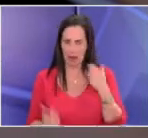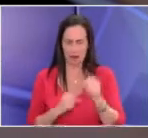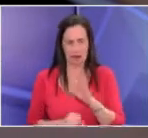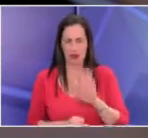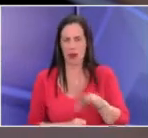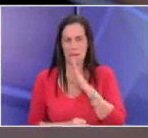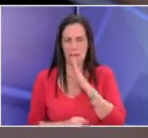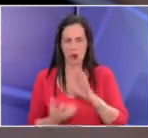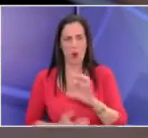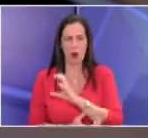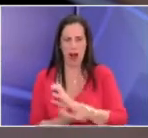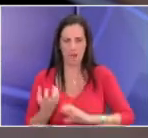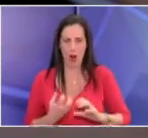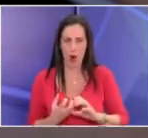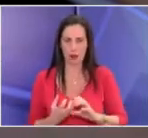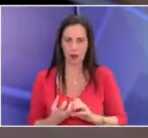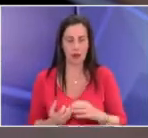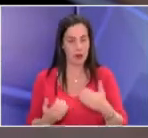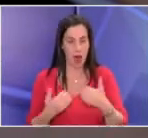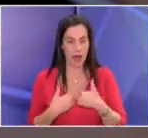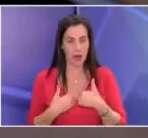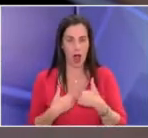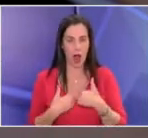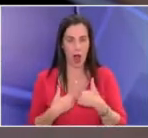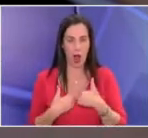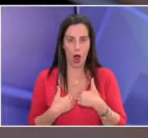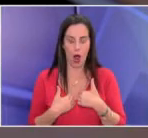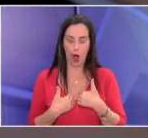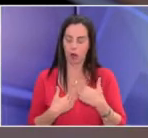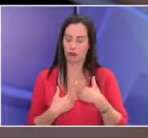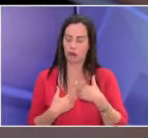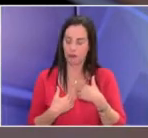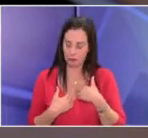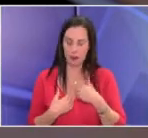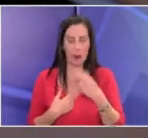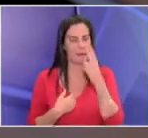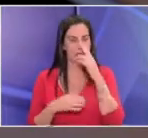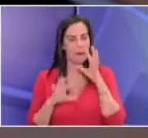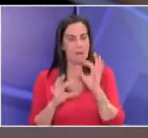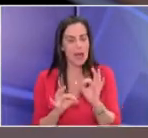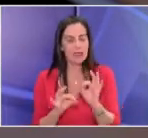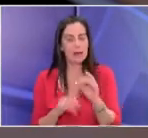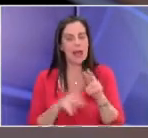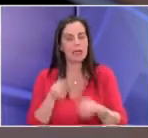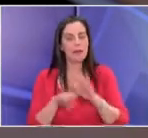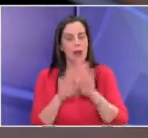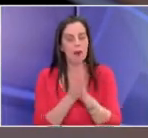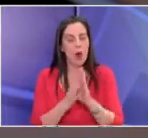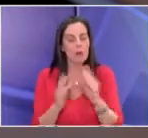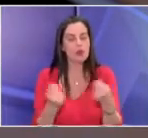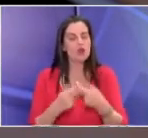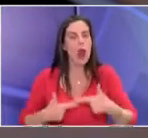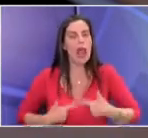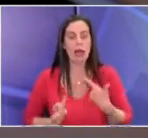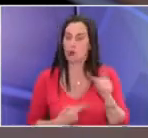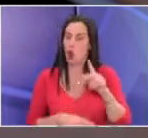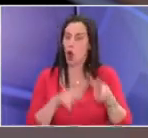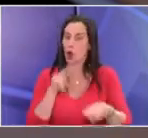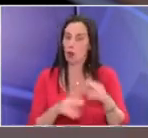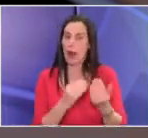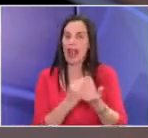שכן. אנשים צריכים לספור, כאילו... מה זה 4.5 מטרים כדי שיבינו איך חיים במתקני כליאה? אבל